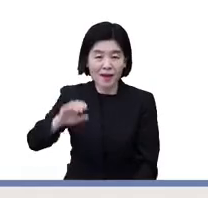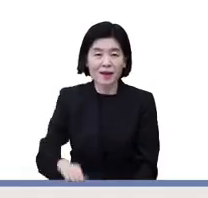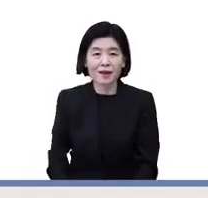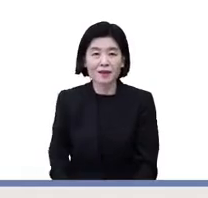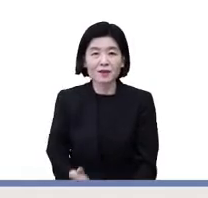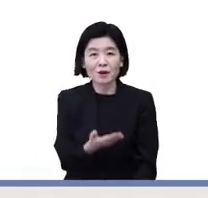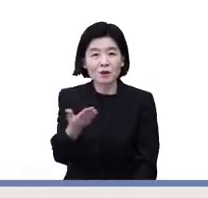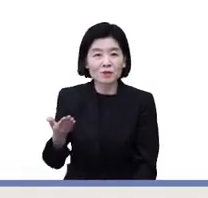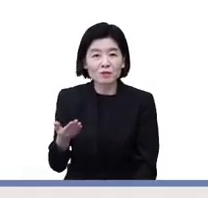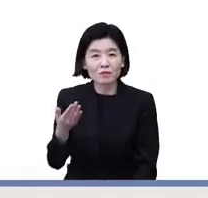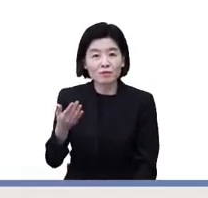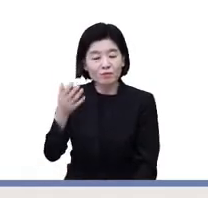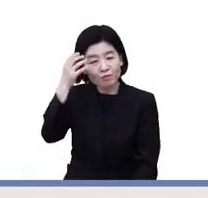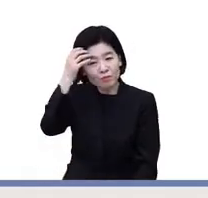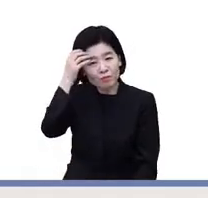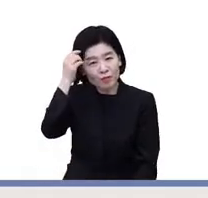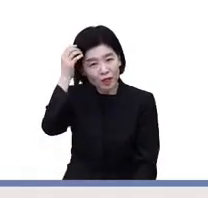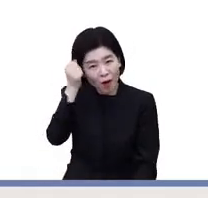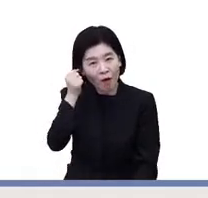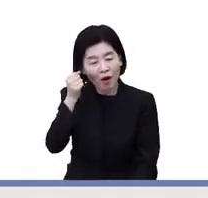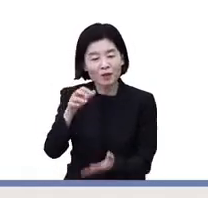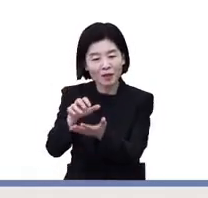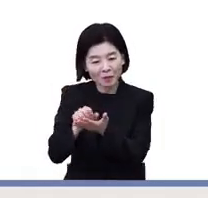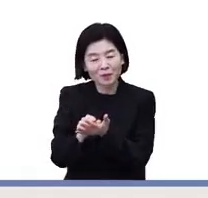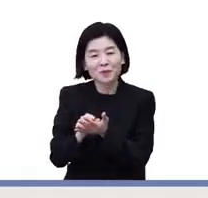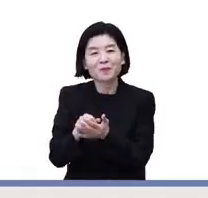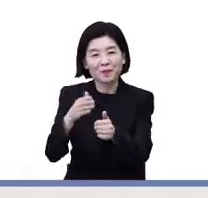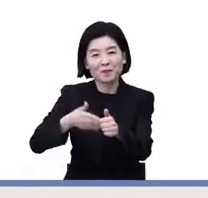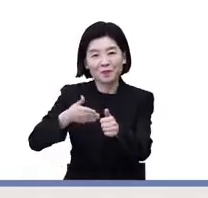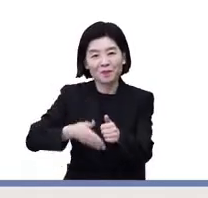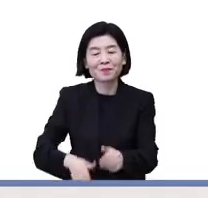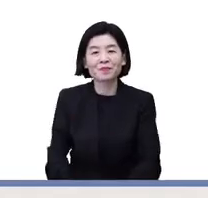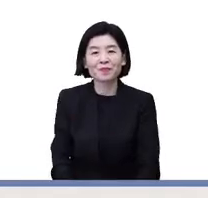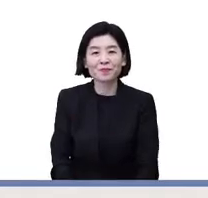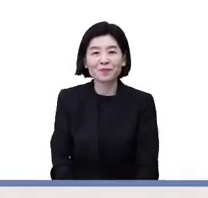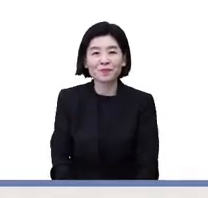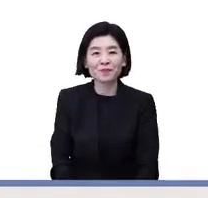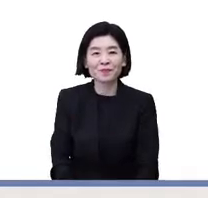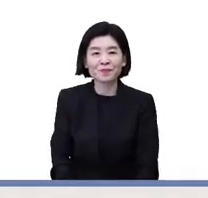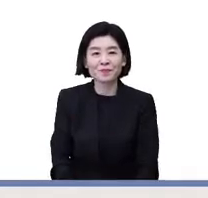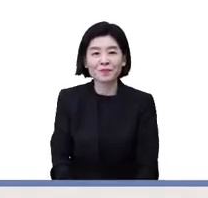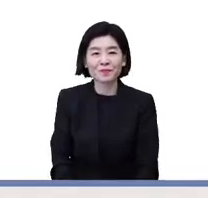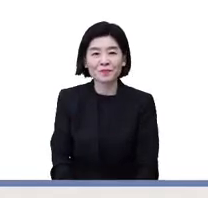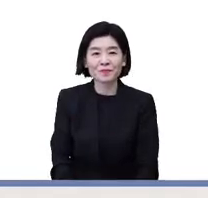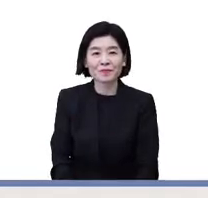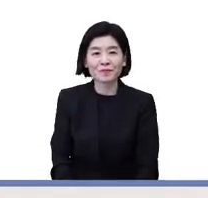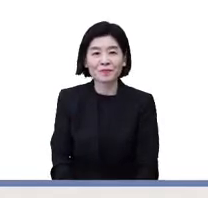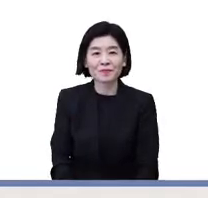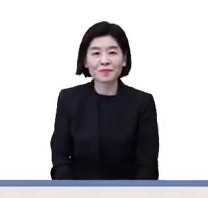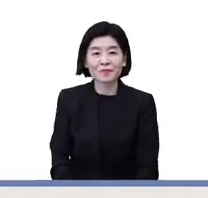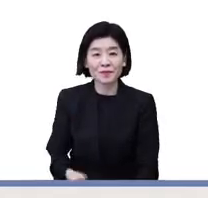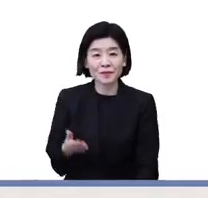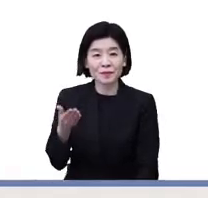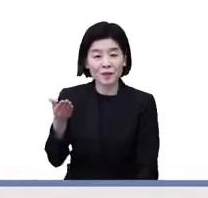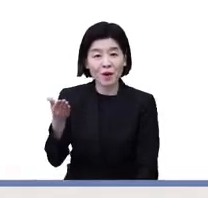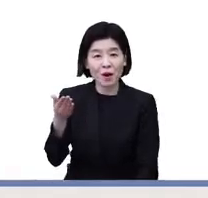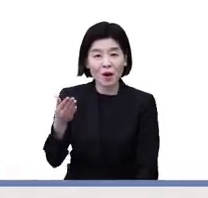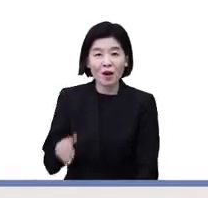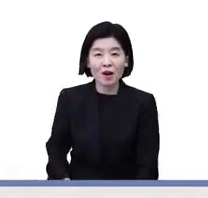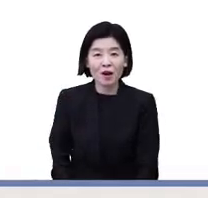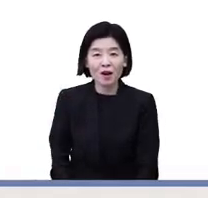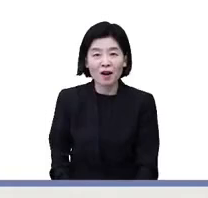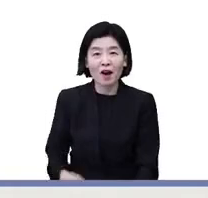관심이 있는 분들은 이용을 하시면 좋겠습니다. 좀 헷갈리실 것 같아서 이제 보여드립니다. 제 얼굴이 보시면은